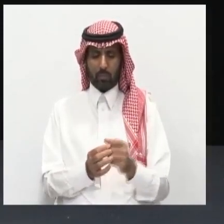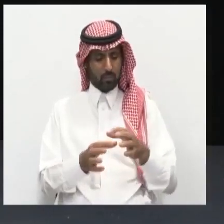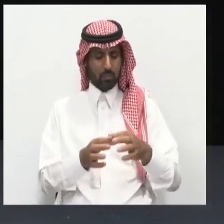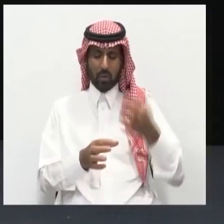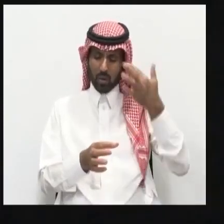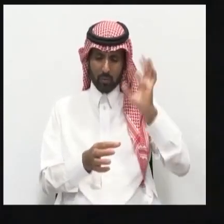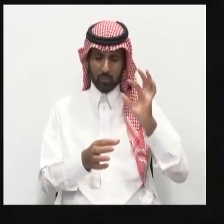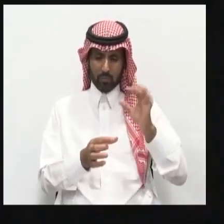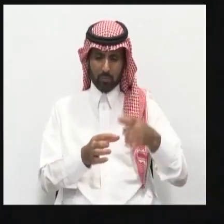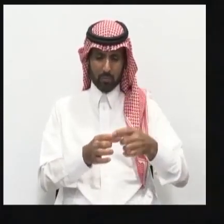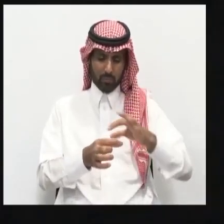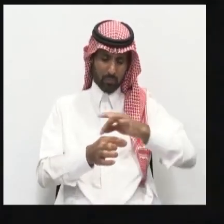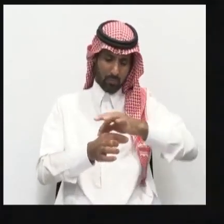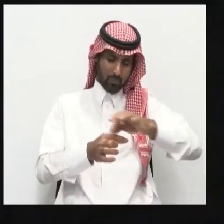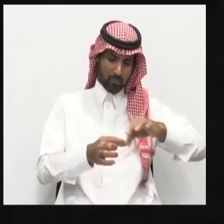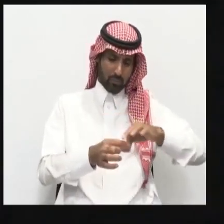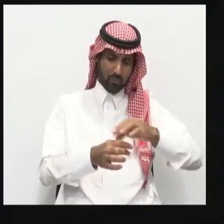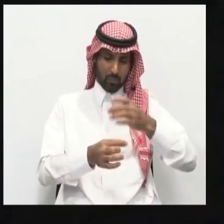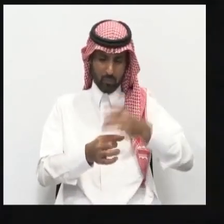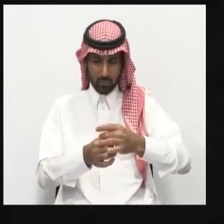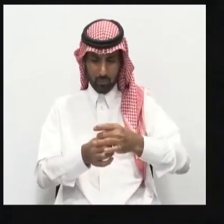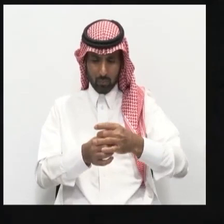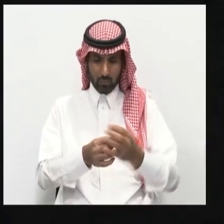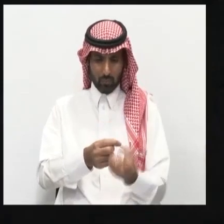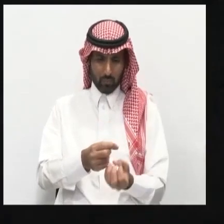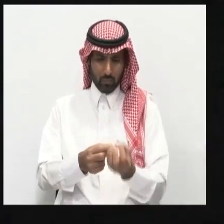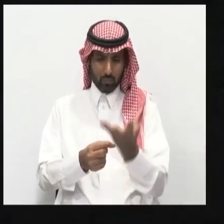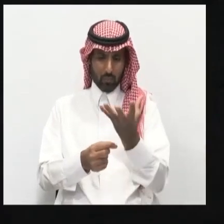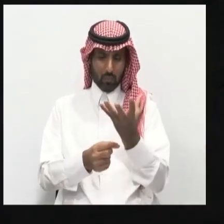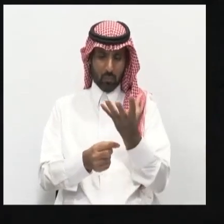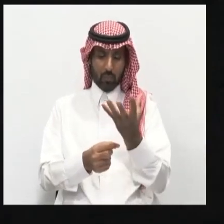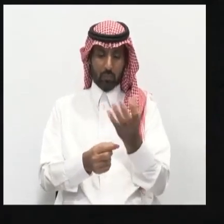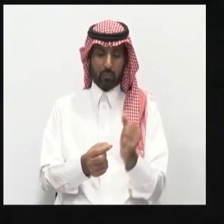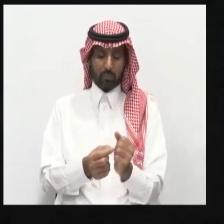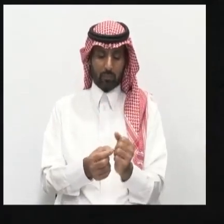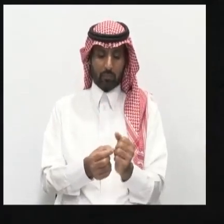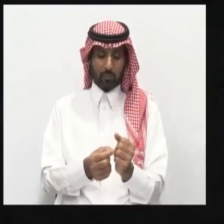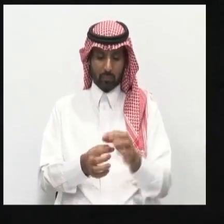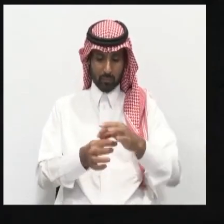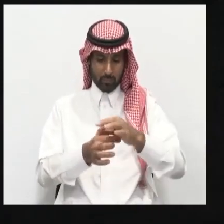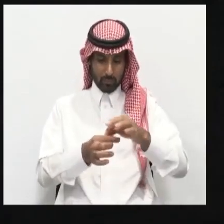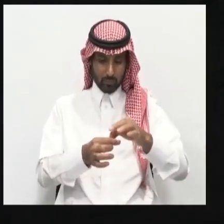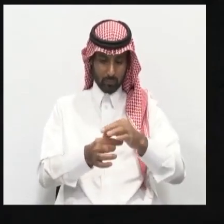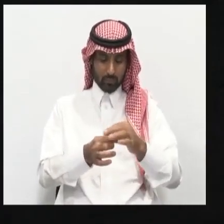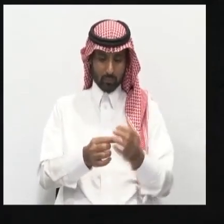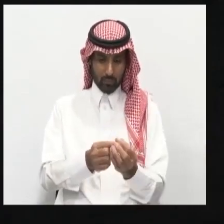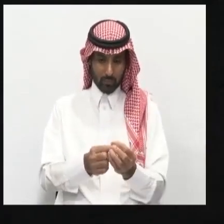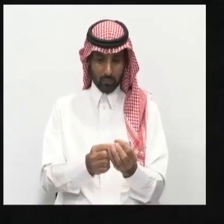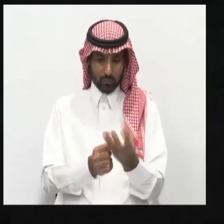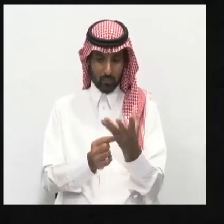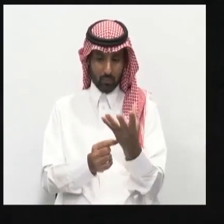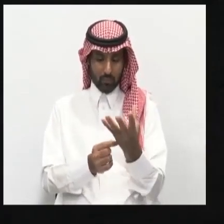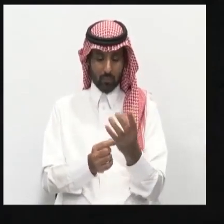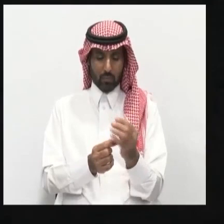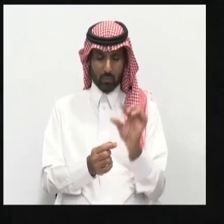عادي لكن مع الكاس العادي لا استطيع اني الاحظ ايش الاحظ الغاز بالتالي وضعناه على في البالونه وضعناه في